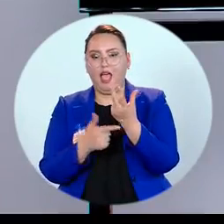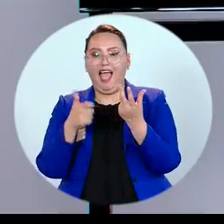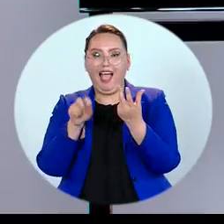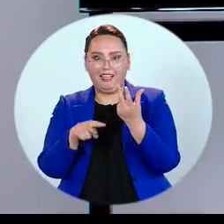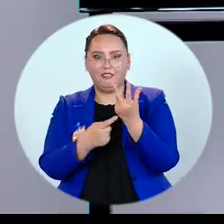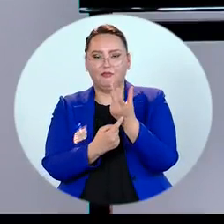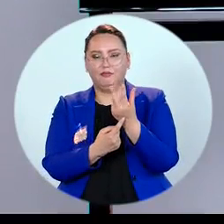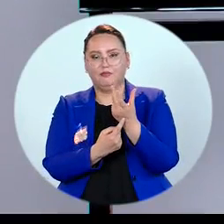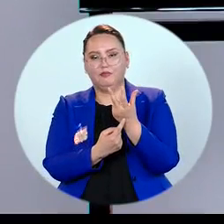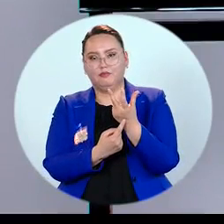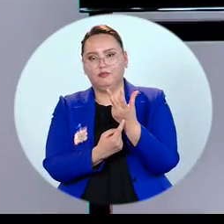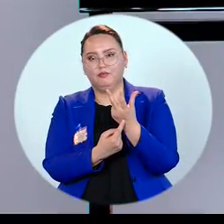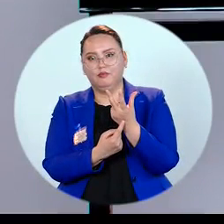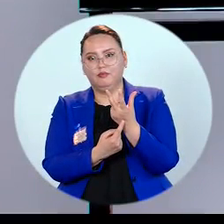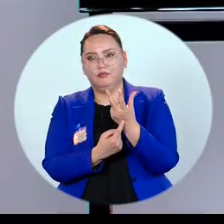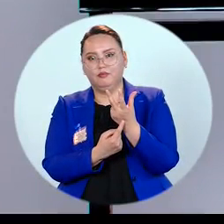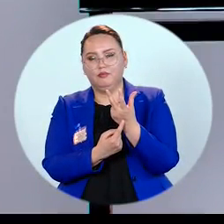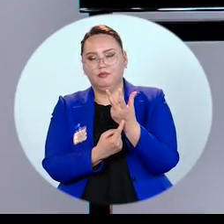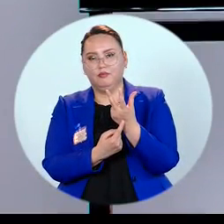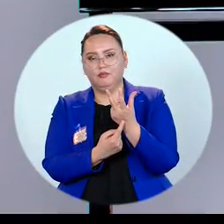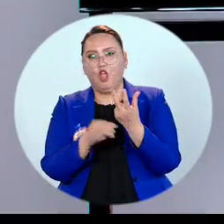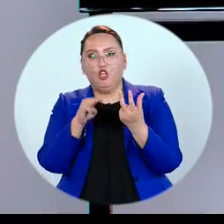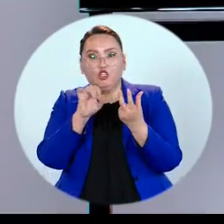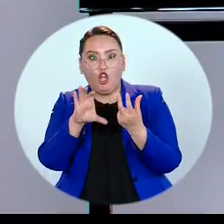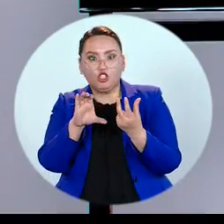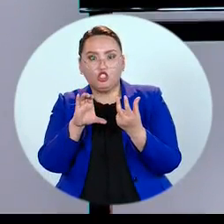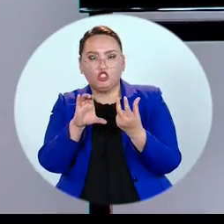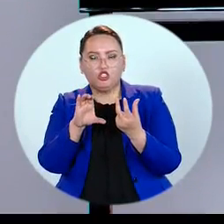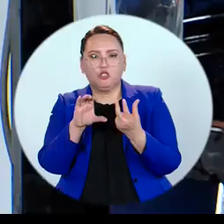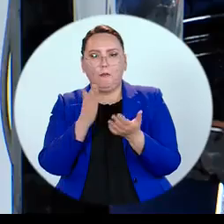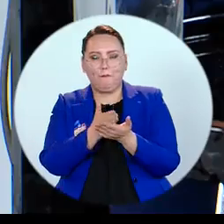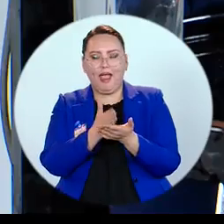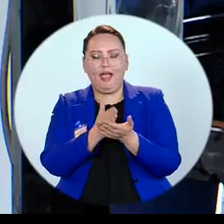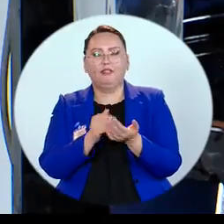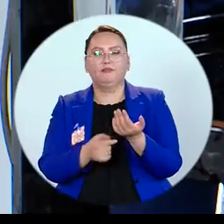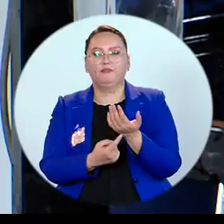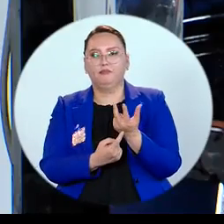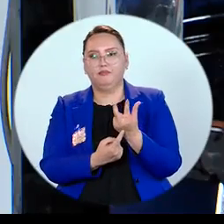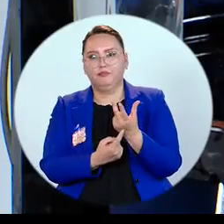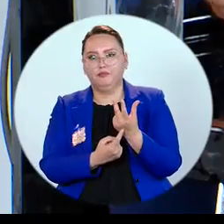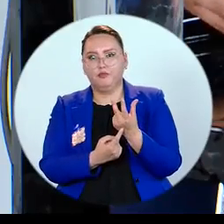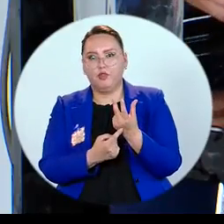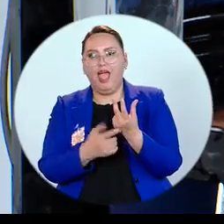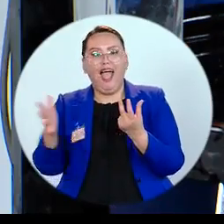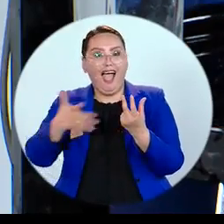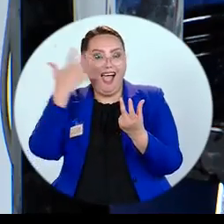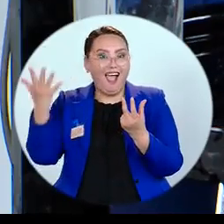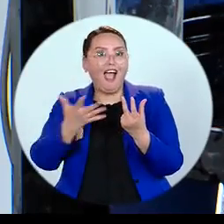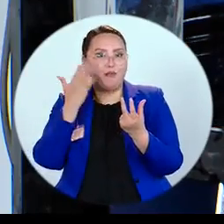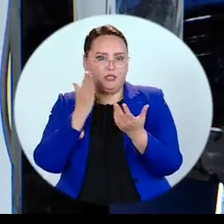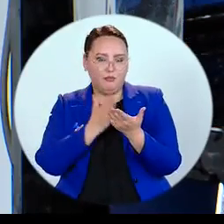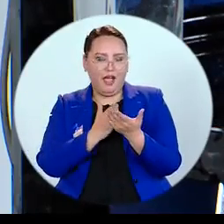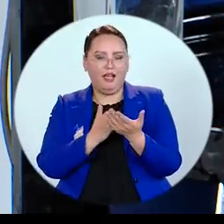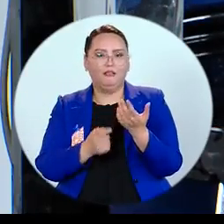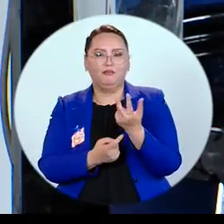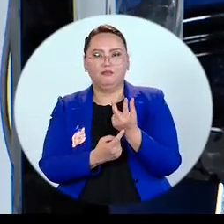ས ུགི ལམ དེནས ཁ སོས གི སྡོག